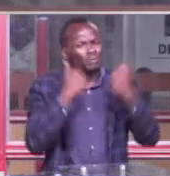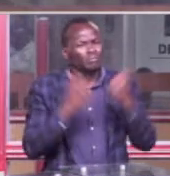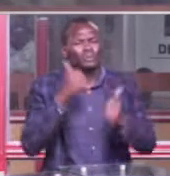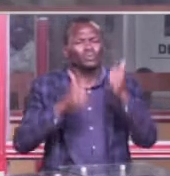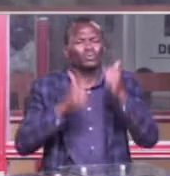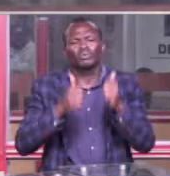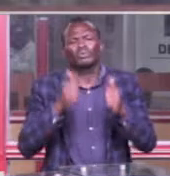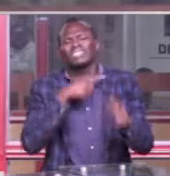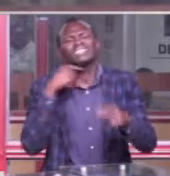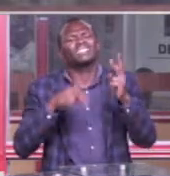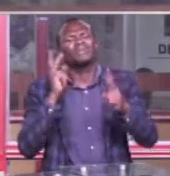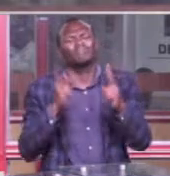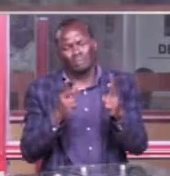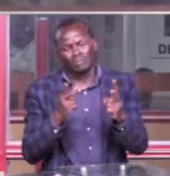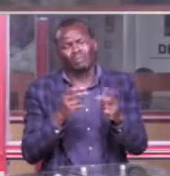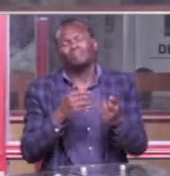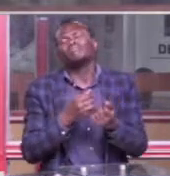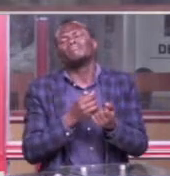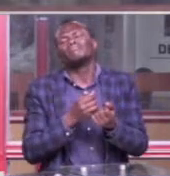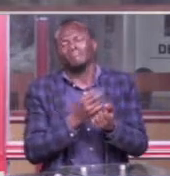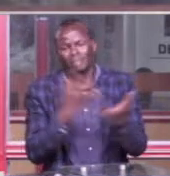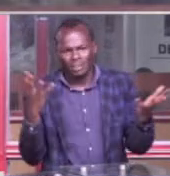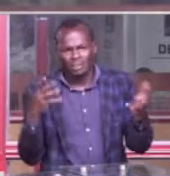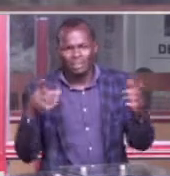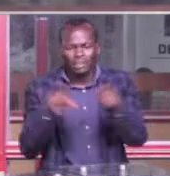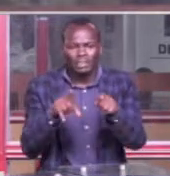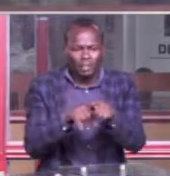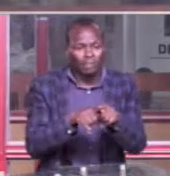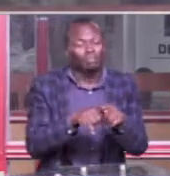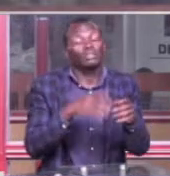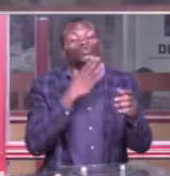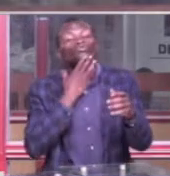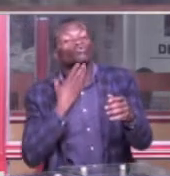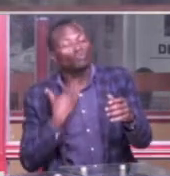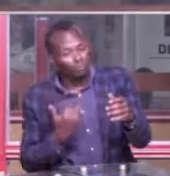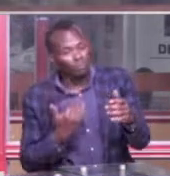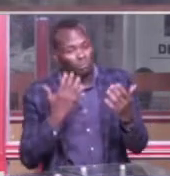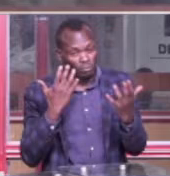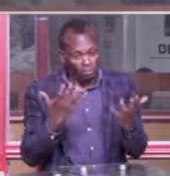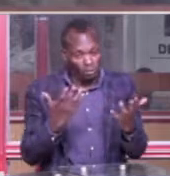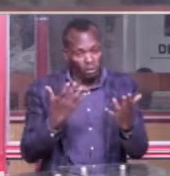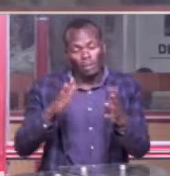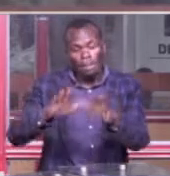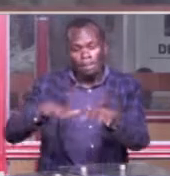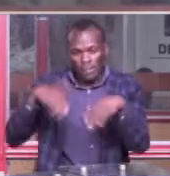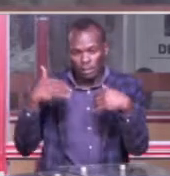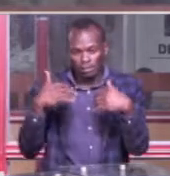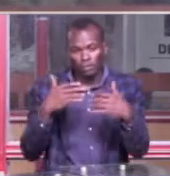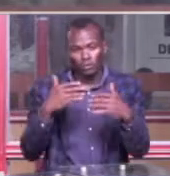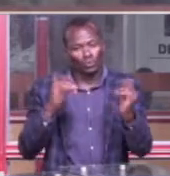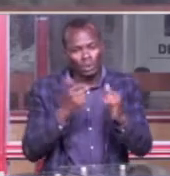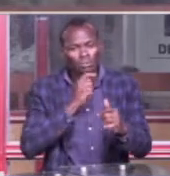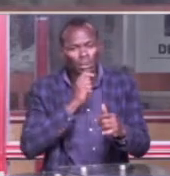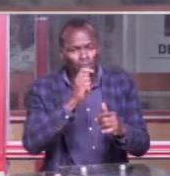coaches zikwatibweko ziriirire n'abantu abakoseddwa mu mbeera y'obubenje bwe tuyiseemu emabega ne basaba ne gavumenti esobole